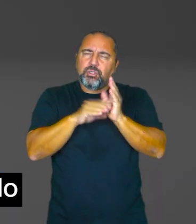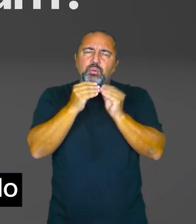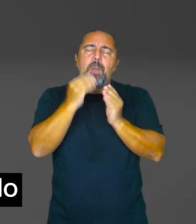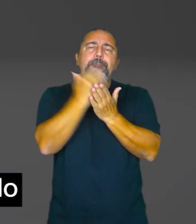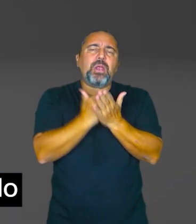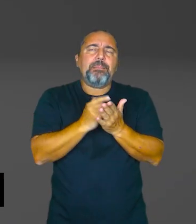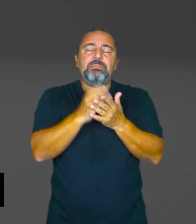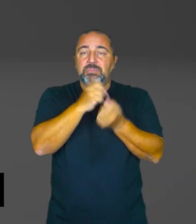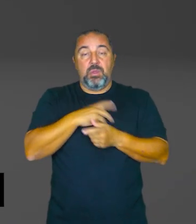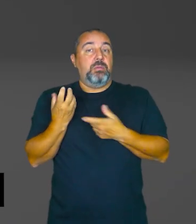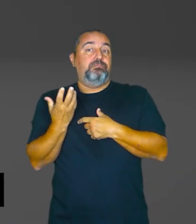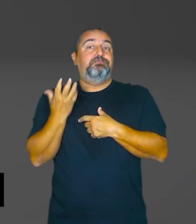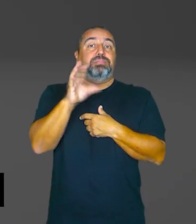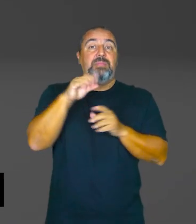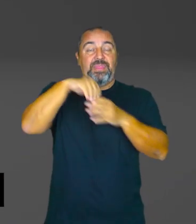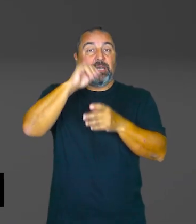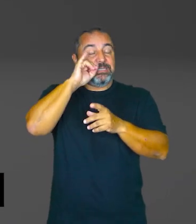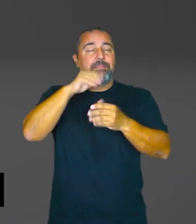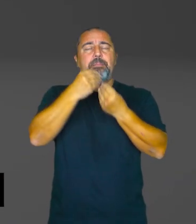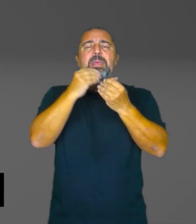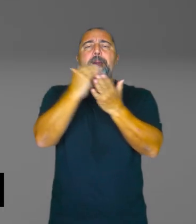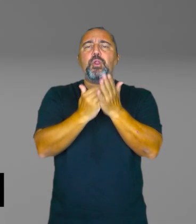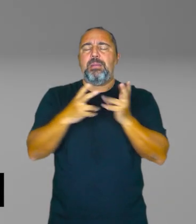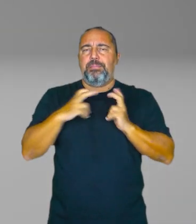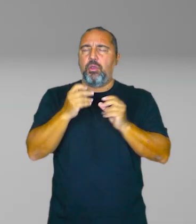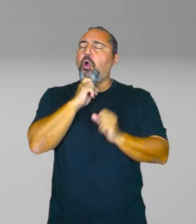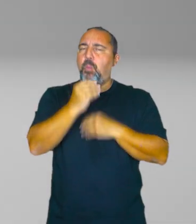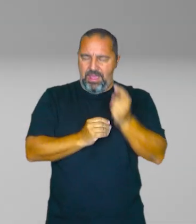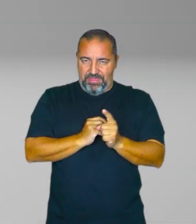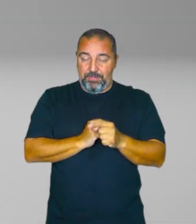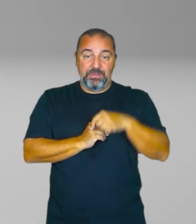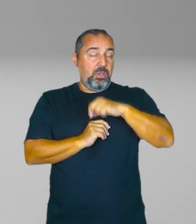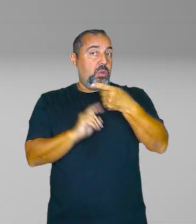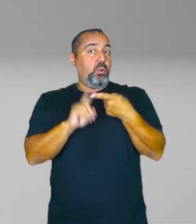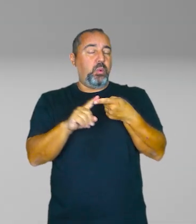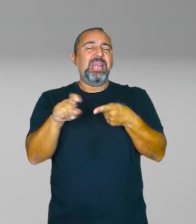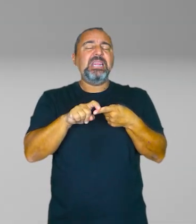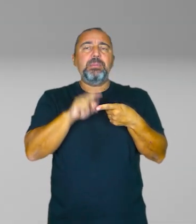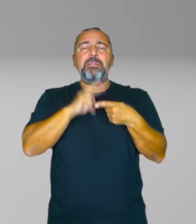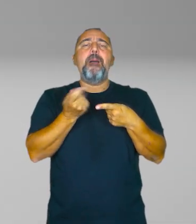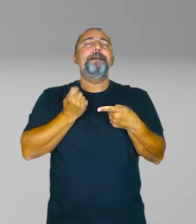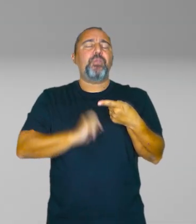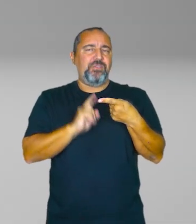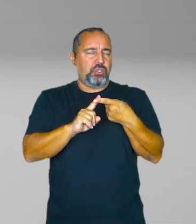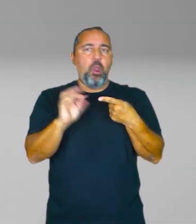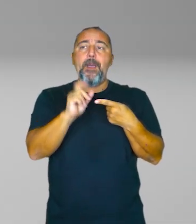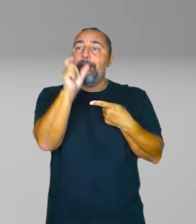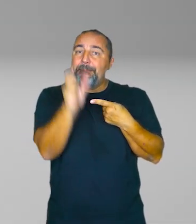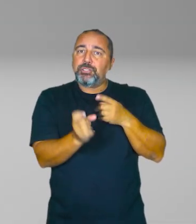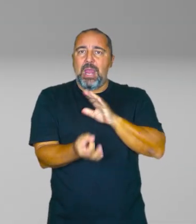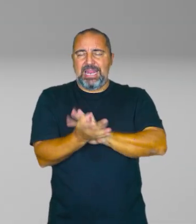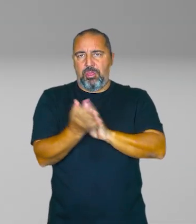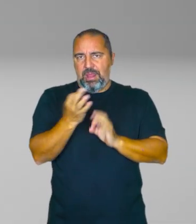Jarraitu urrats hauek Instagramen argitalpen bat programatzen ikasteko. 1. Zure kontuak kontu profesionala